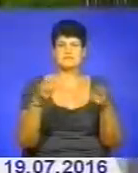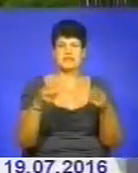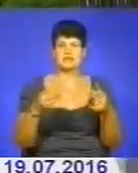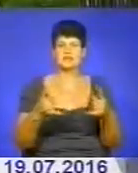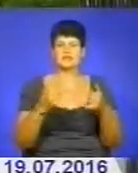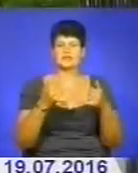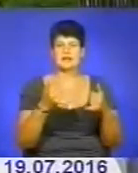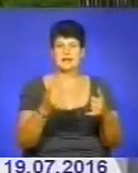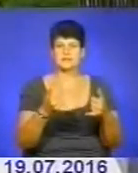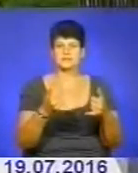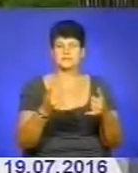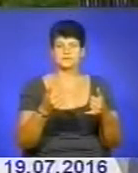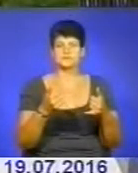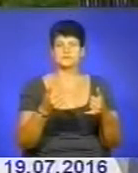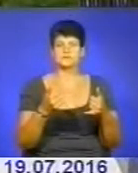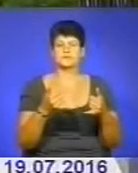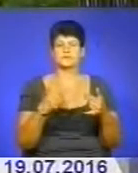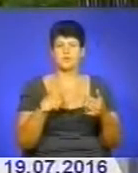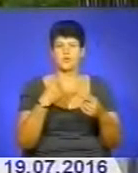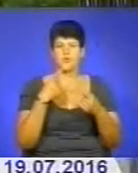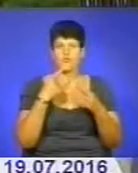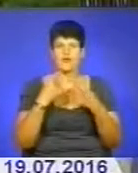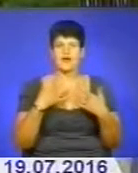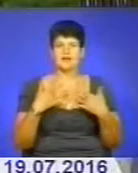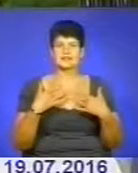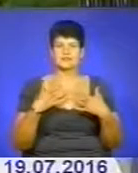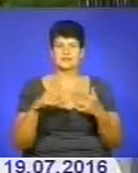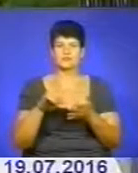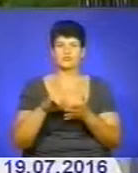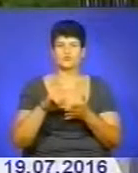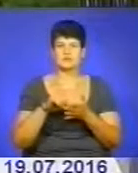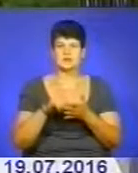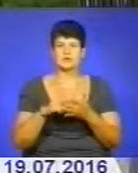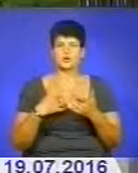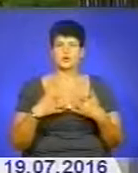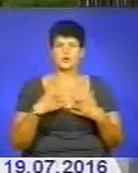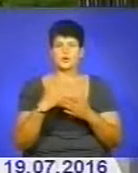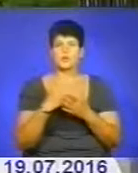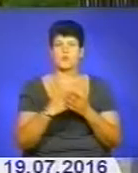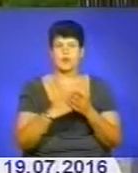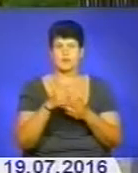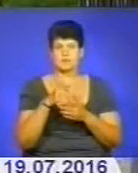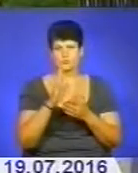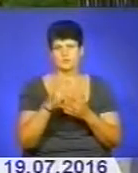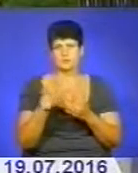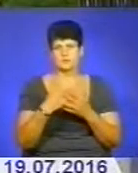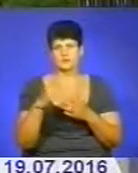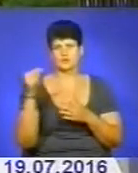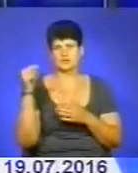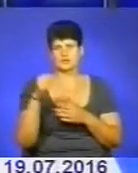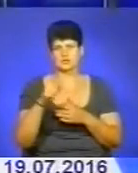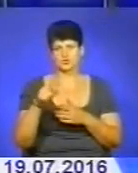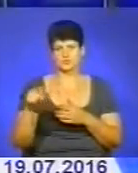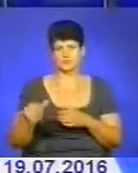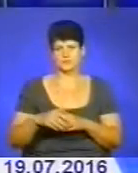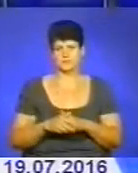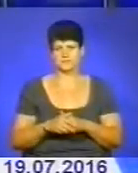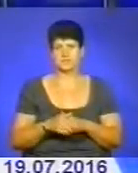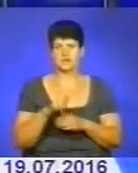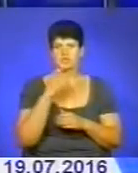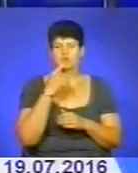закладів громадського харчування, які забезпечать, значить, обслуговування учасників фестивалю. А польова кухня буде в